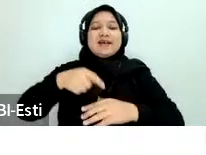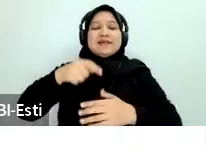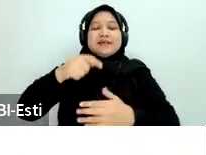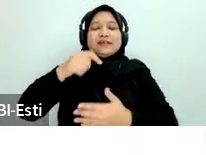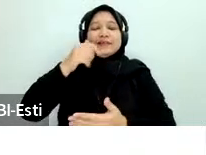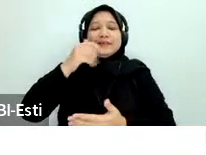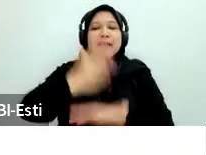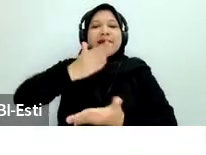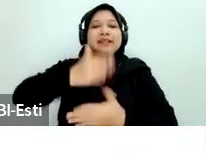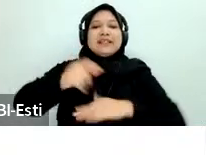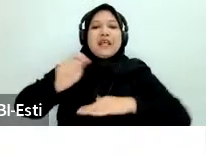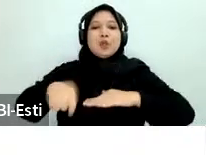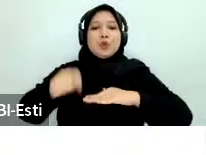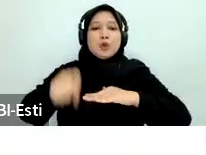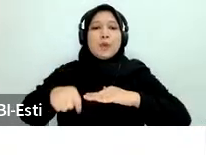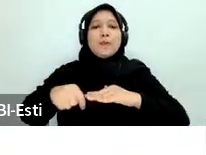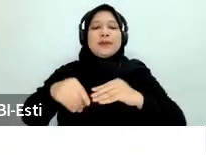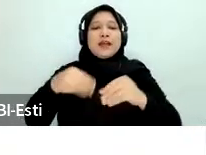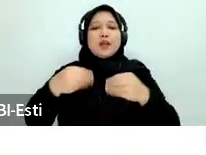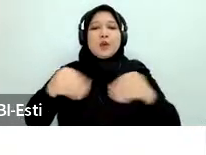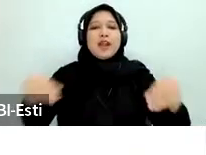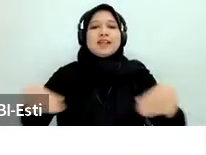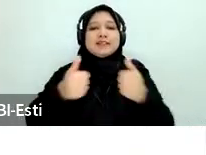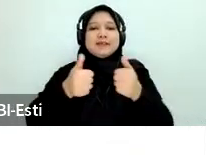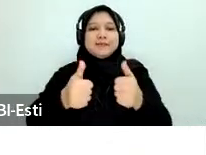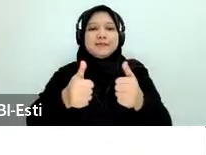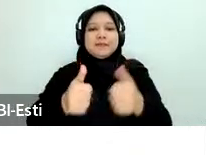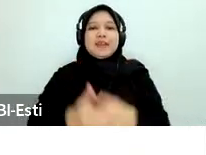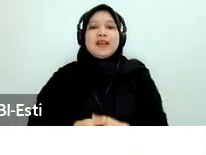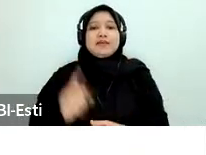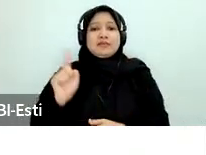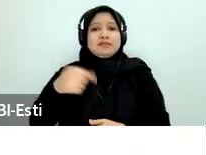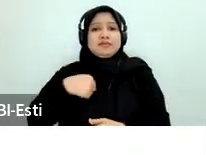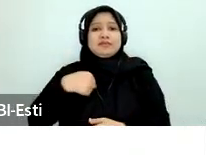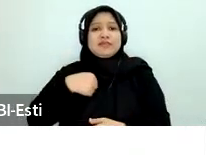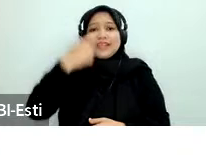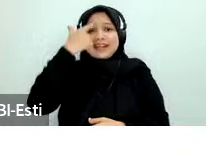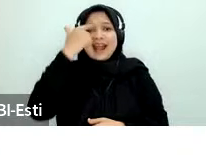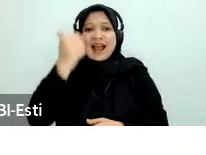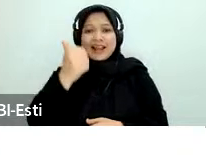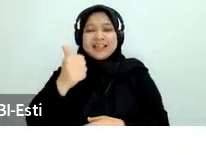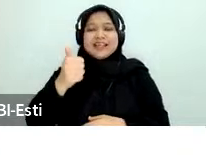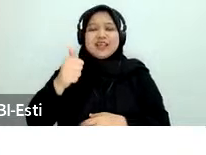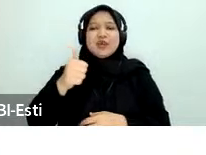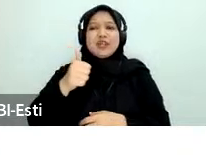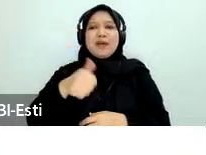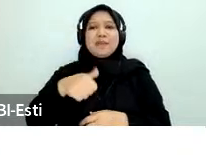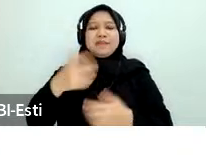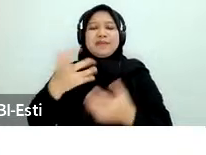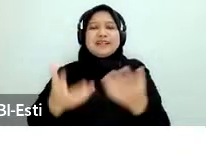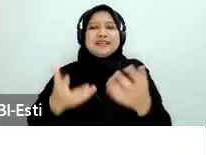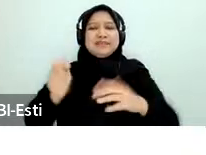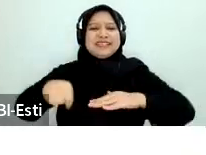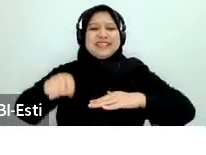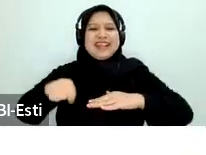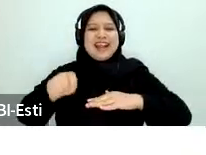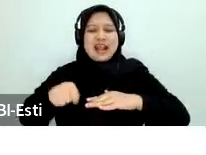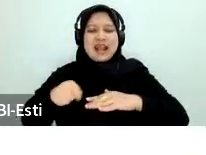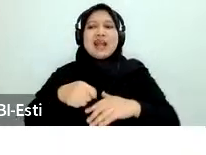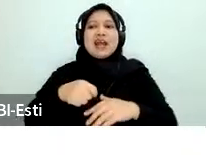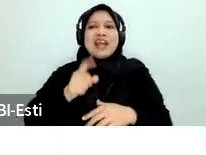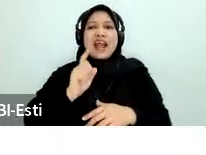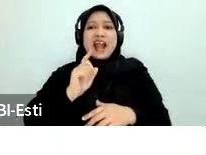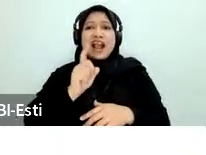saya beberapa kali jadi saksi ahli bahasa di persidangan itu saya agak bingung dan misalnya hinaan kalau mau dianggap penghinaan